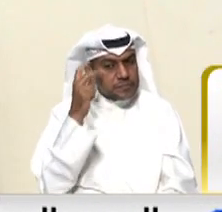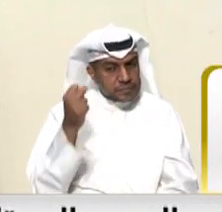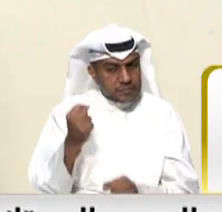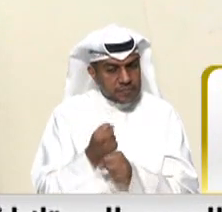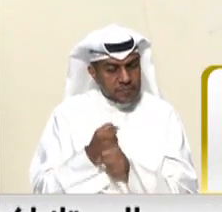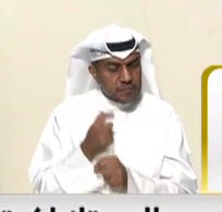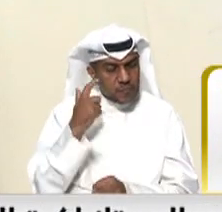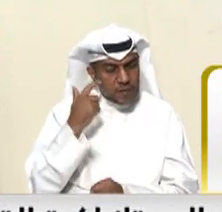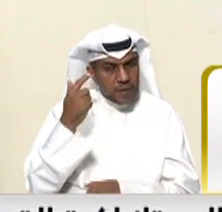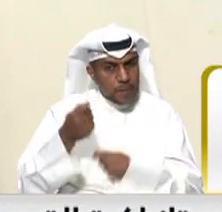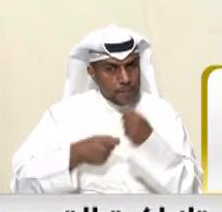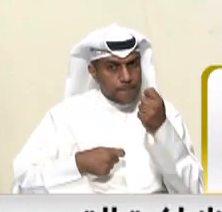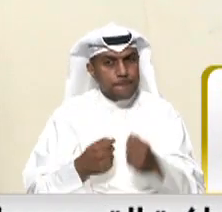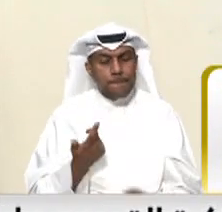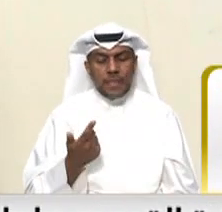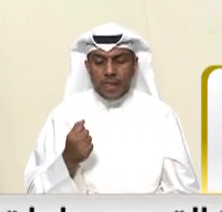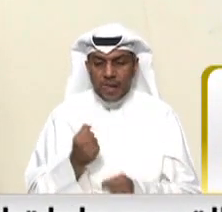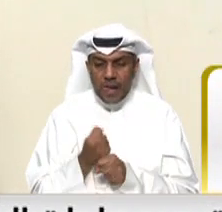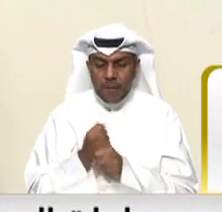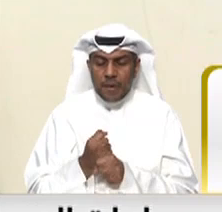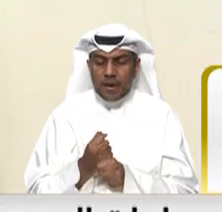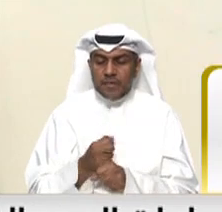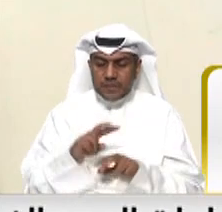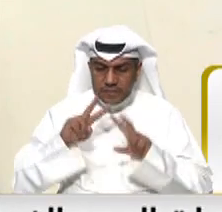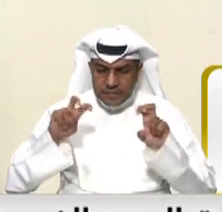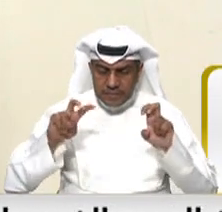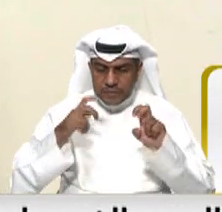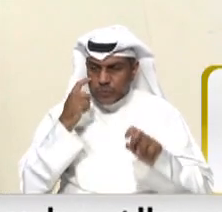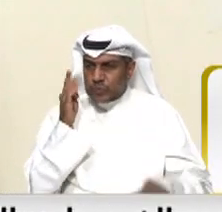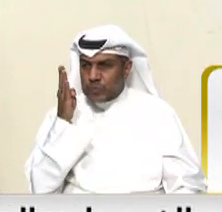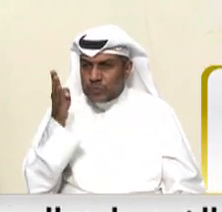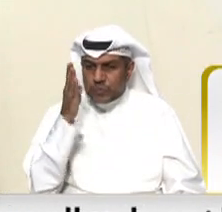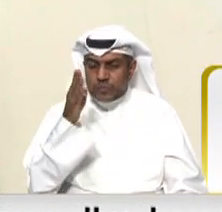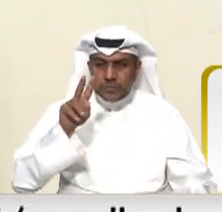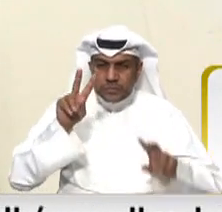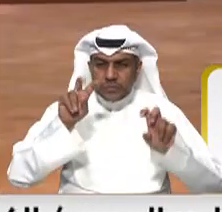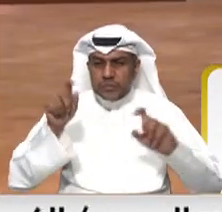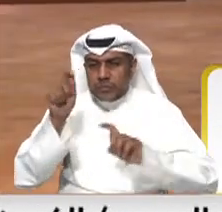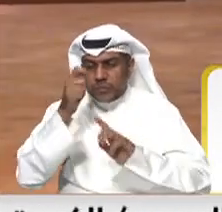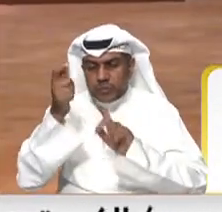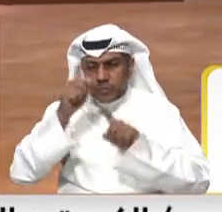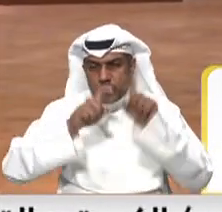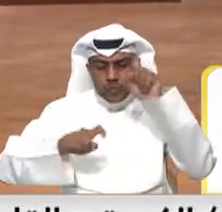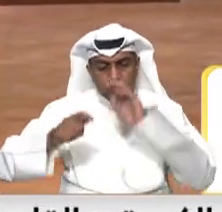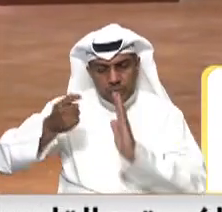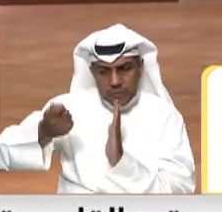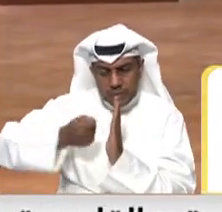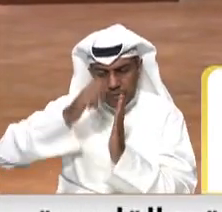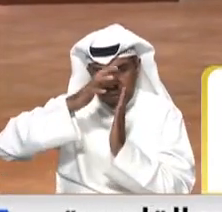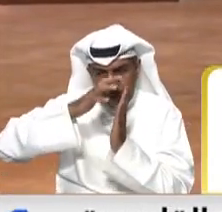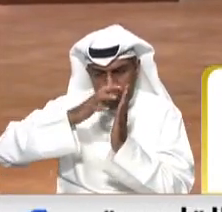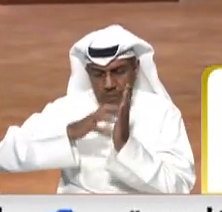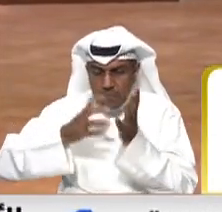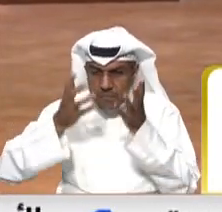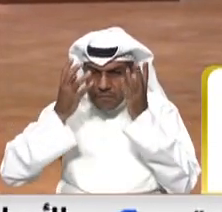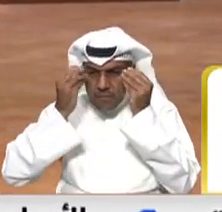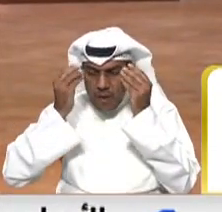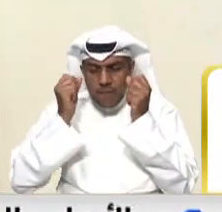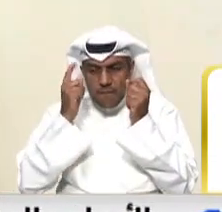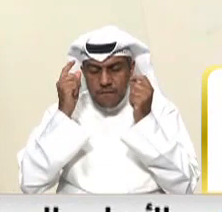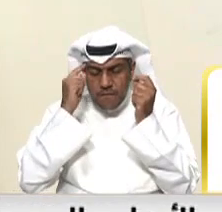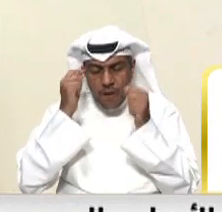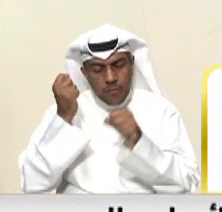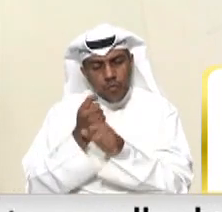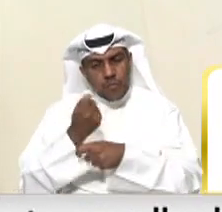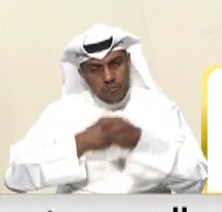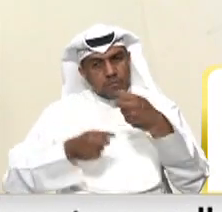وتهتم مشروعي وتسوي دراسة وتحاول إنك تسوي دراسة مكثفة إن تفيدك وتفيد المجتمع حولك.